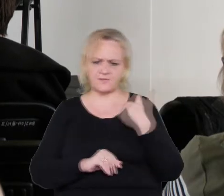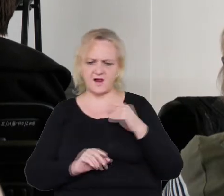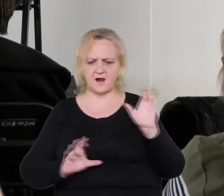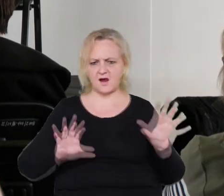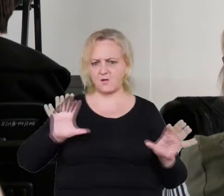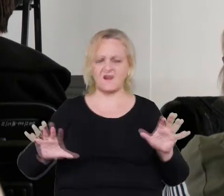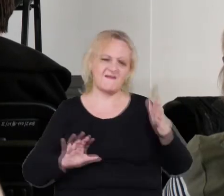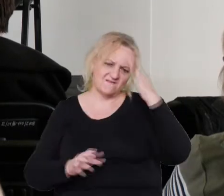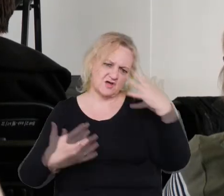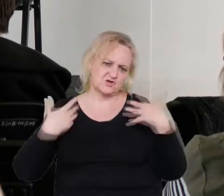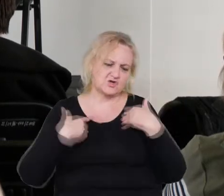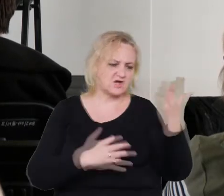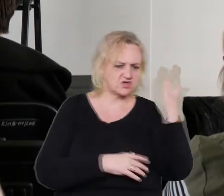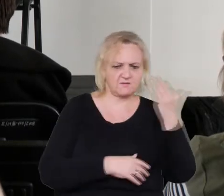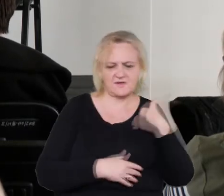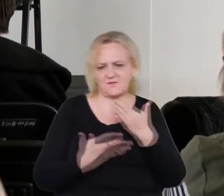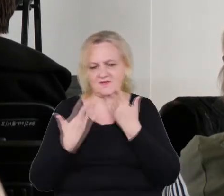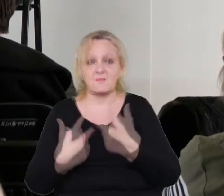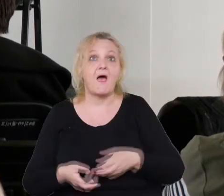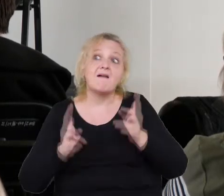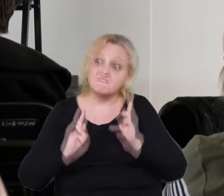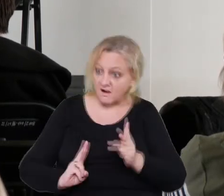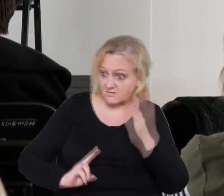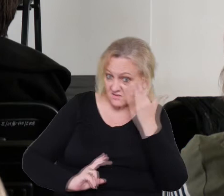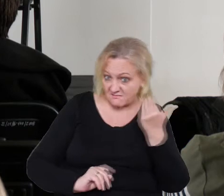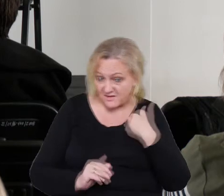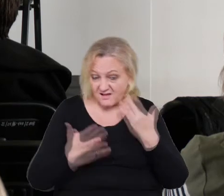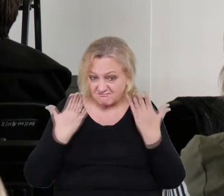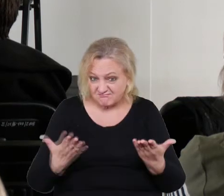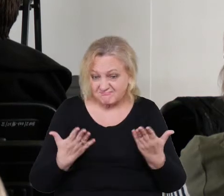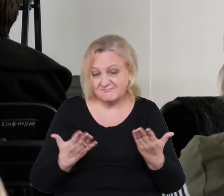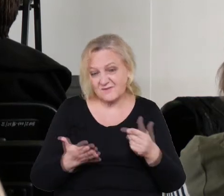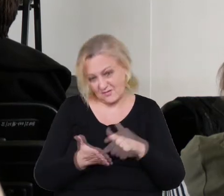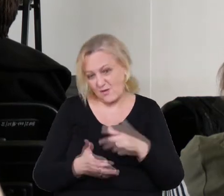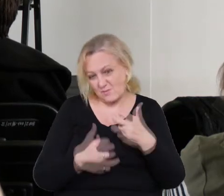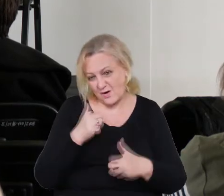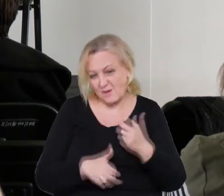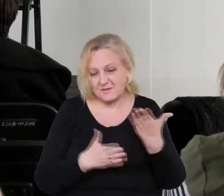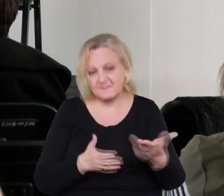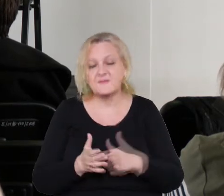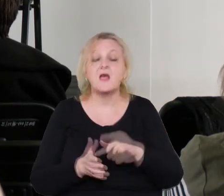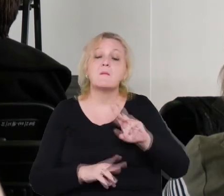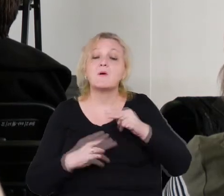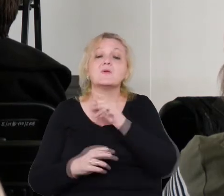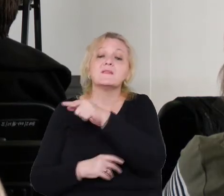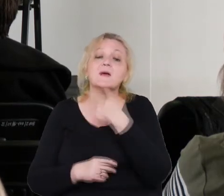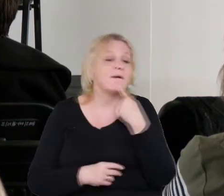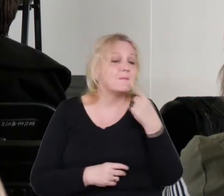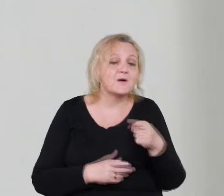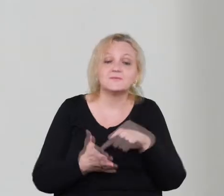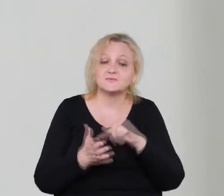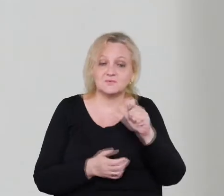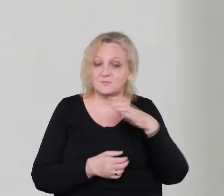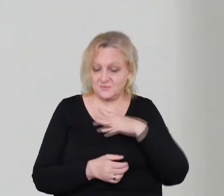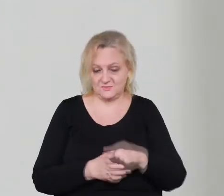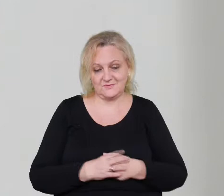Wiemy że życie nie jest czarnobiały a jednocześnie żyjemy w czarno-białej rzeczywistości i to jest największy problem Wracając do tego co ty powiedziałaś No